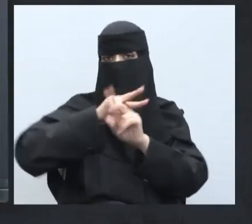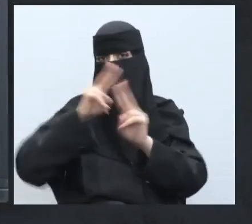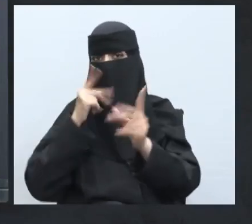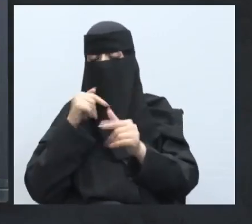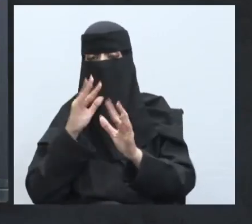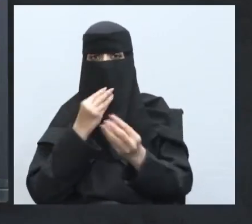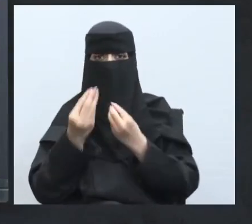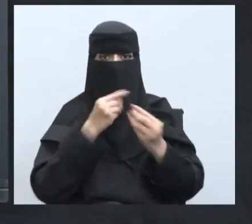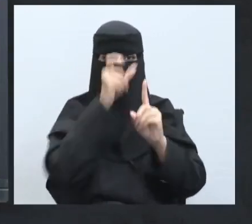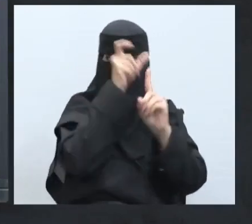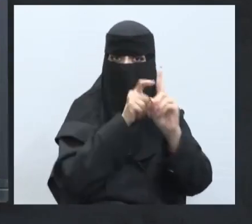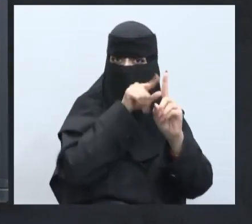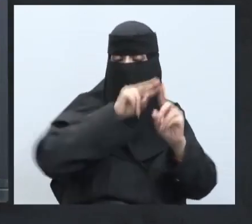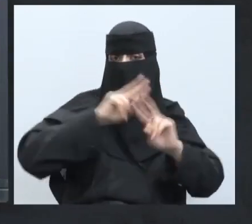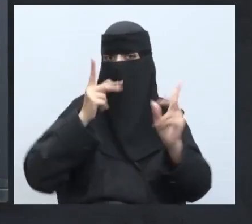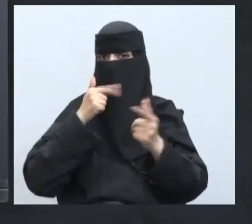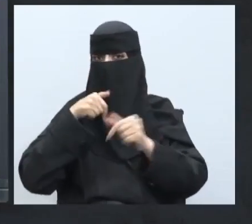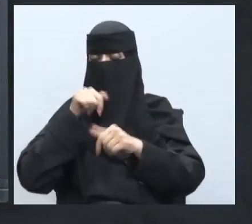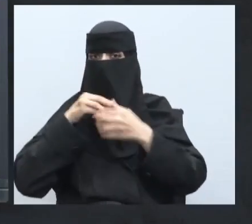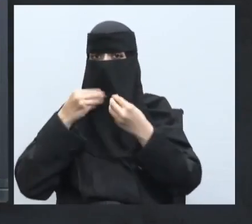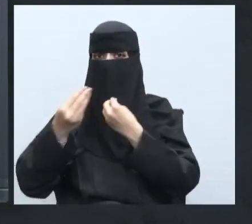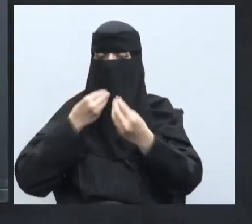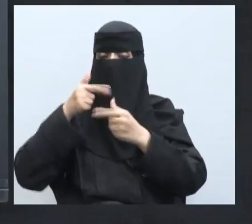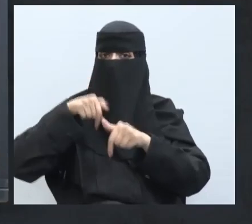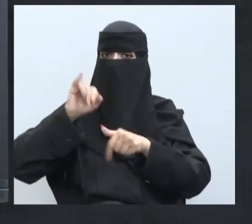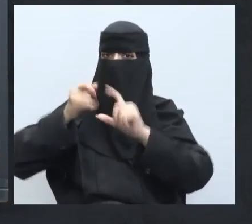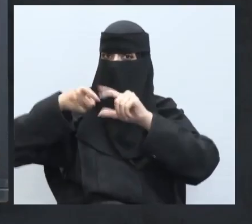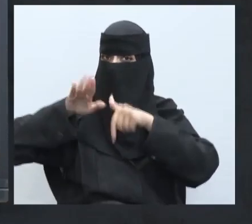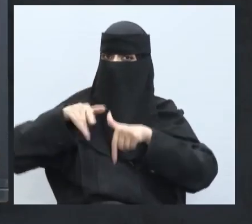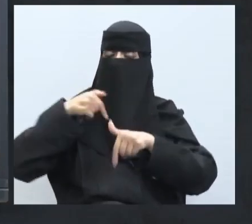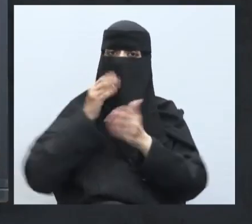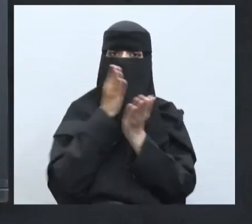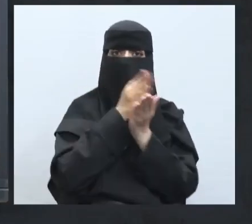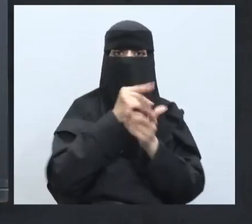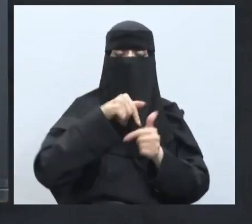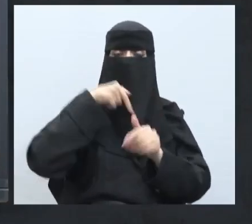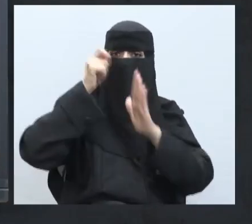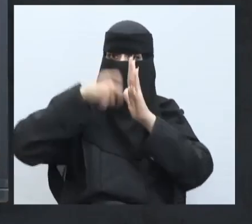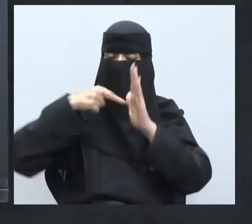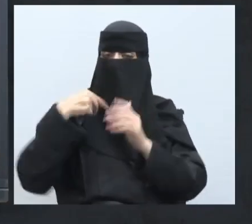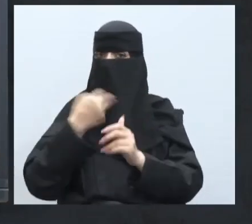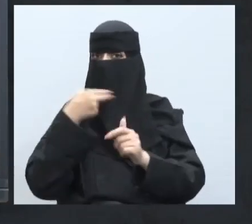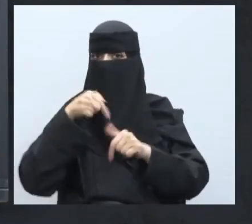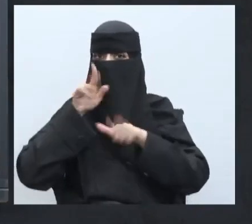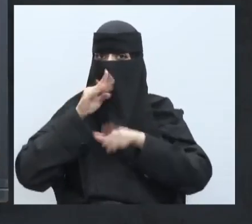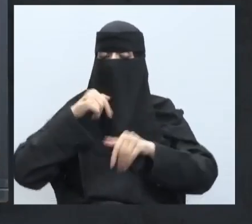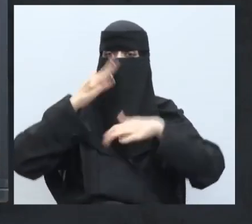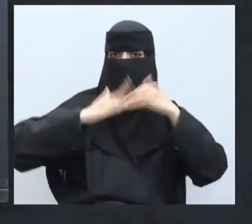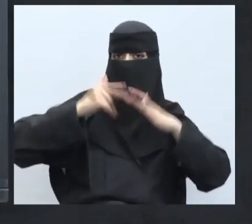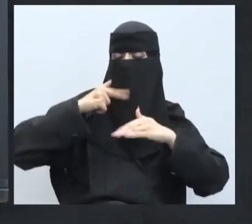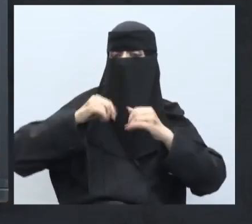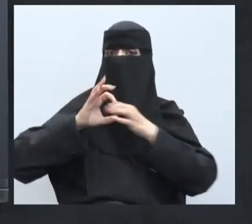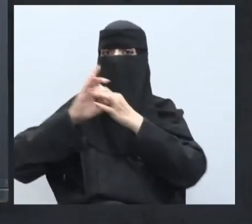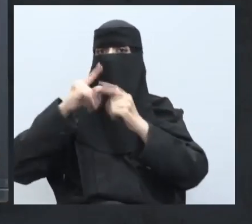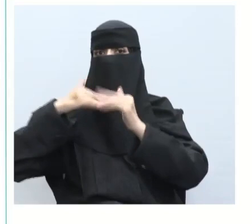العميل كيف يتعامل مع المنظمات الاخرى مع الجهات الرسميه الحكوميه وغيره وبالتالي لابد ان يتمتع بمهارات اتصال